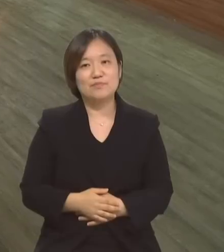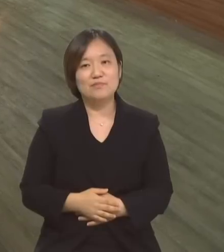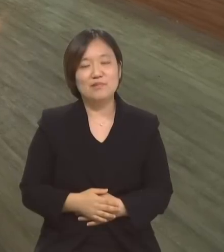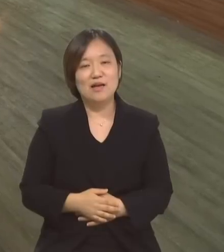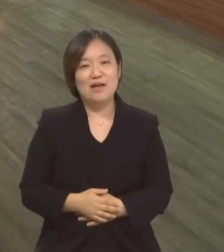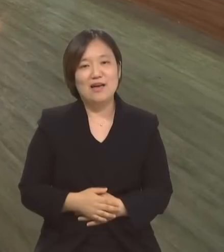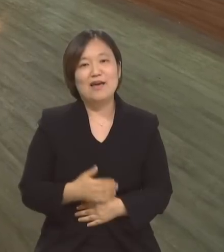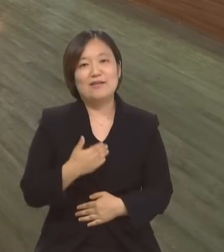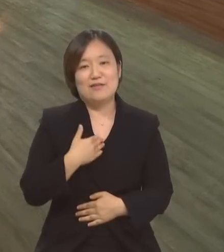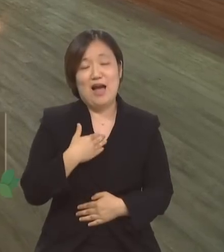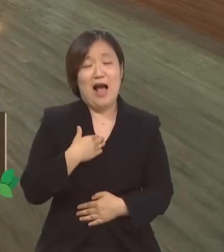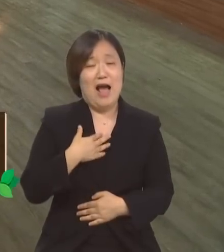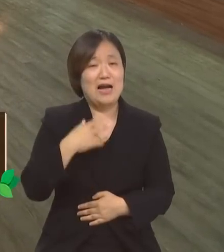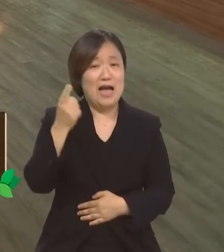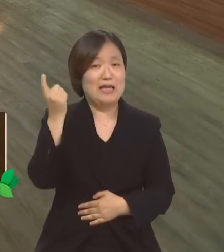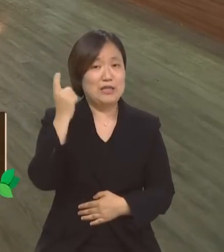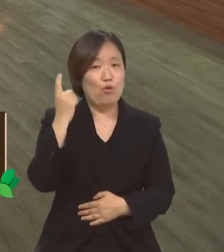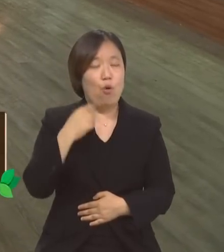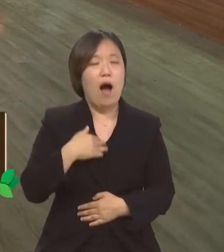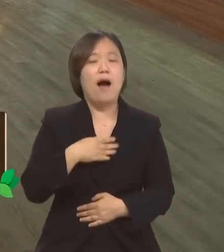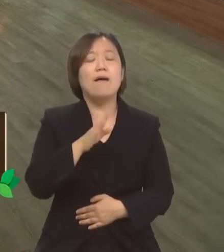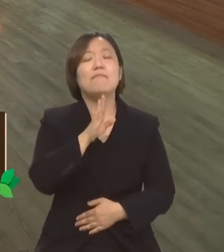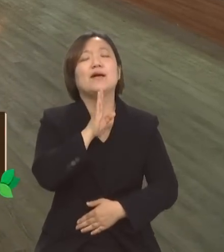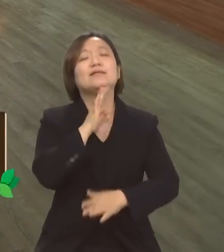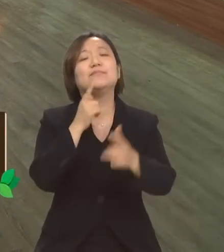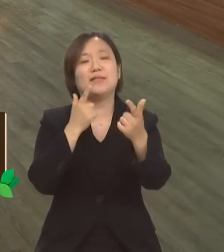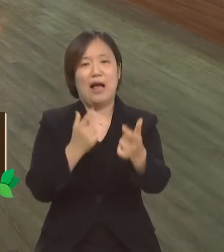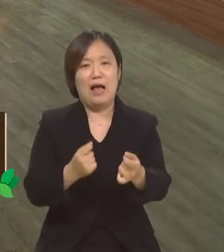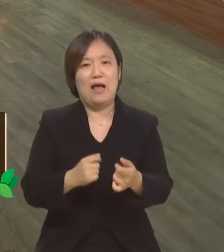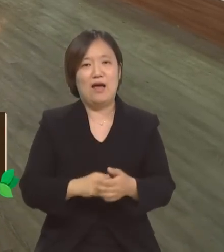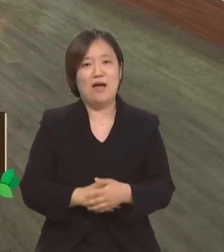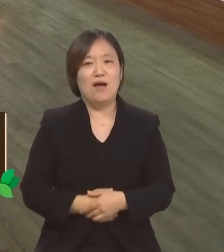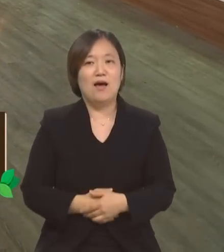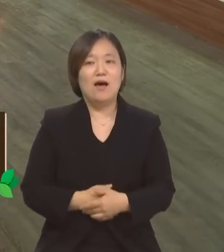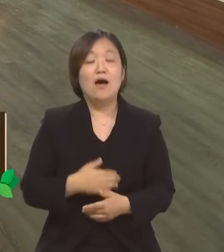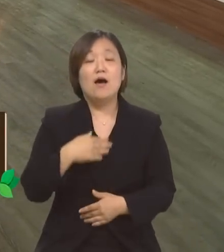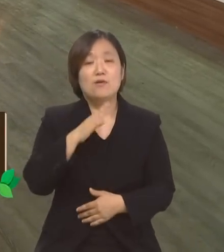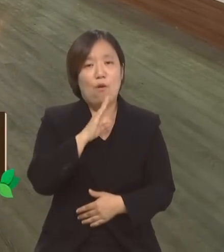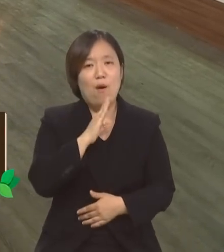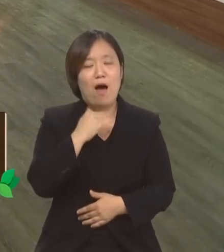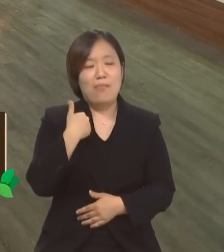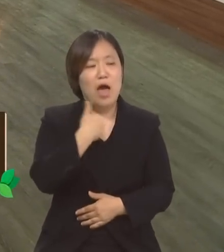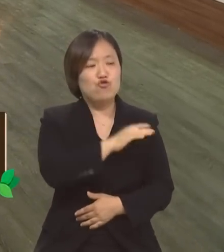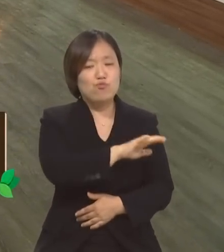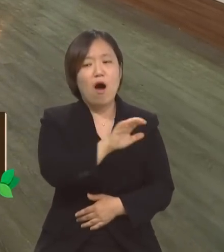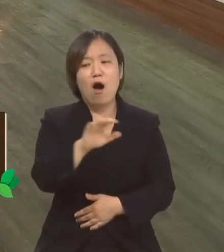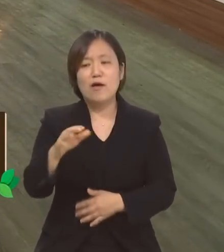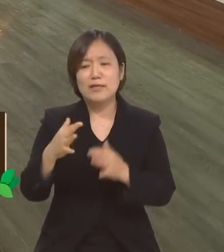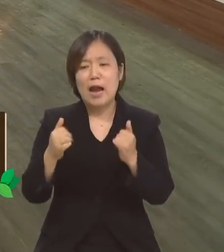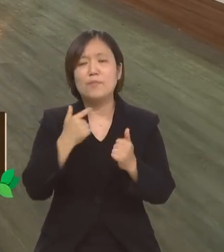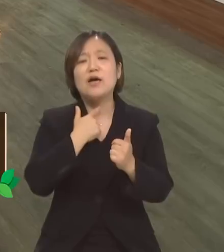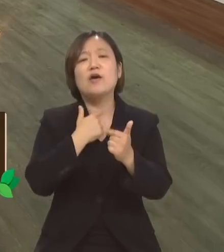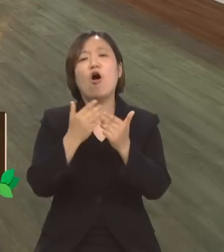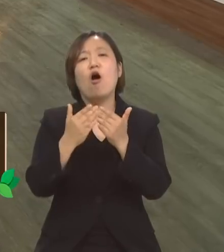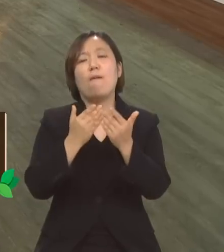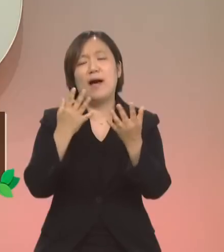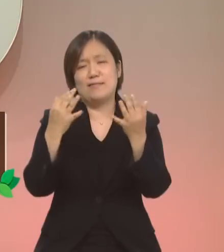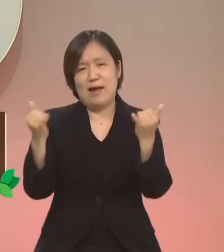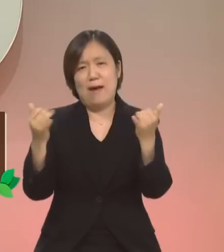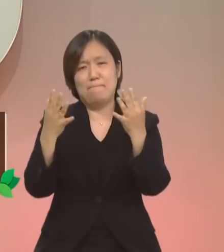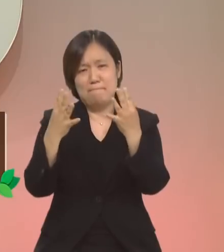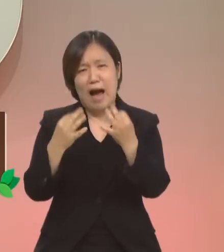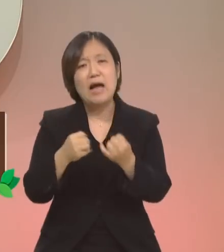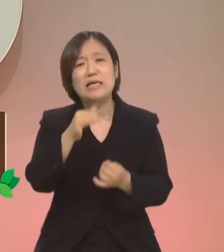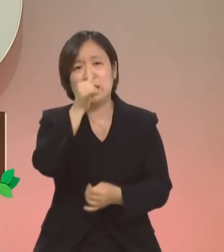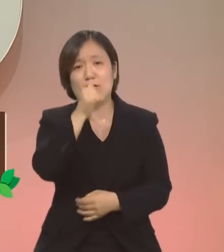그 얘기를 듣고 맞 맞습니다 실제로 저도 주변에서 많이 체험을 했지만